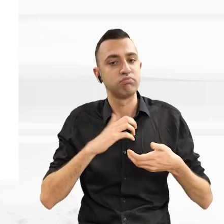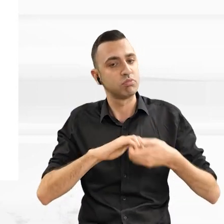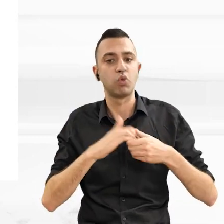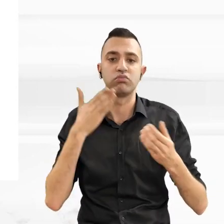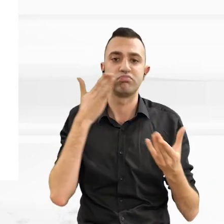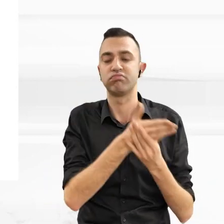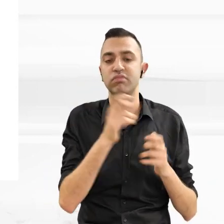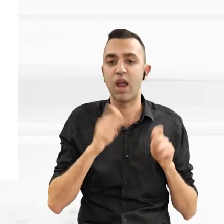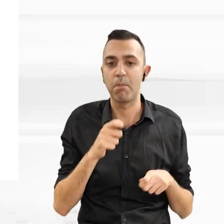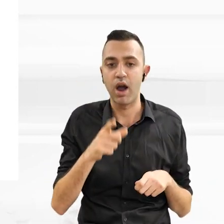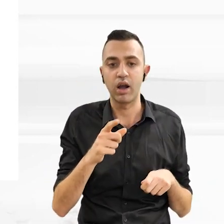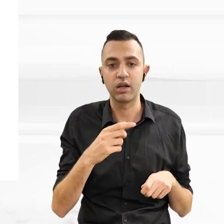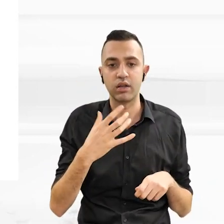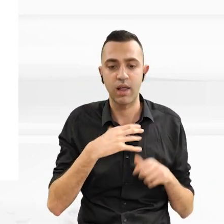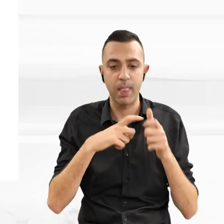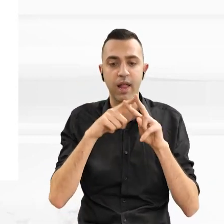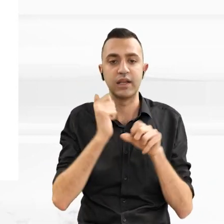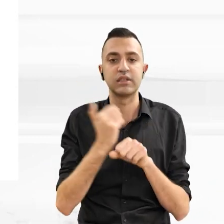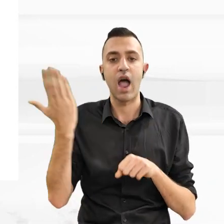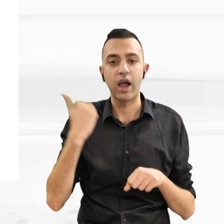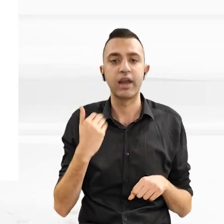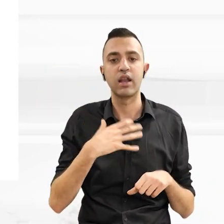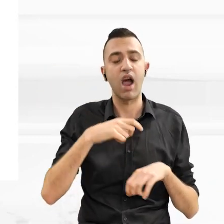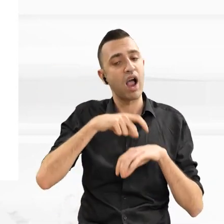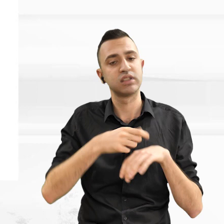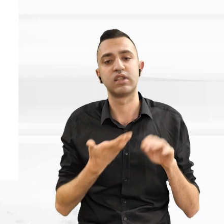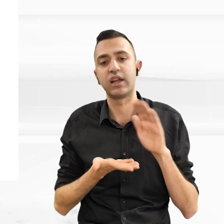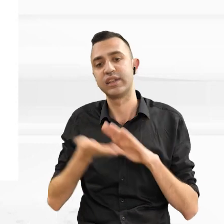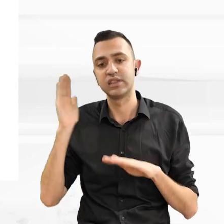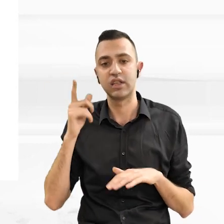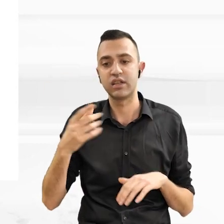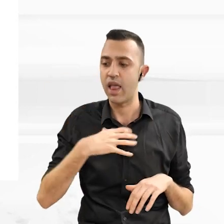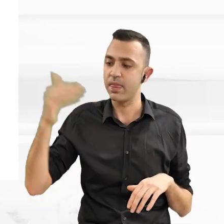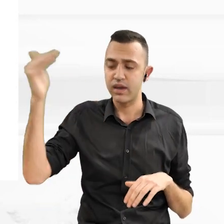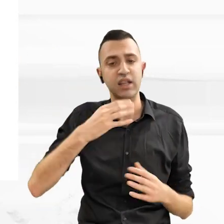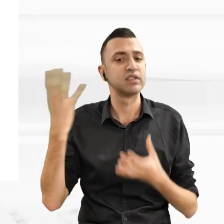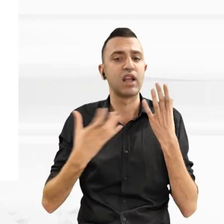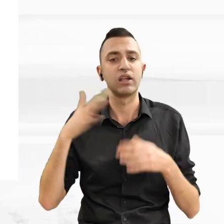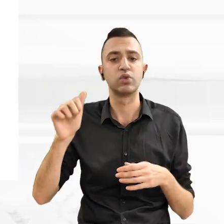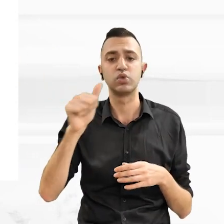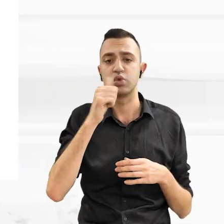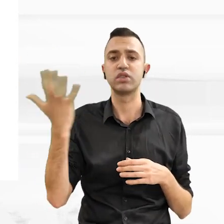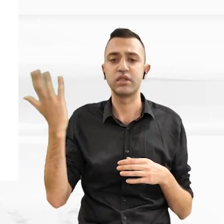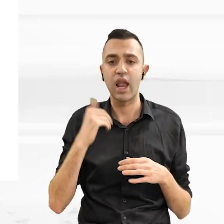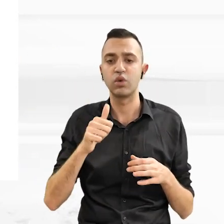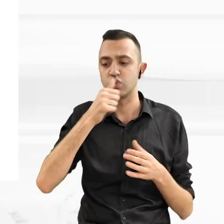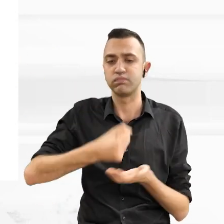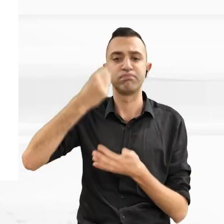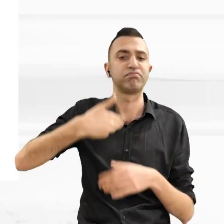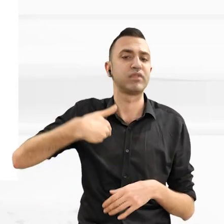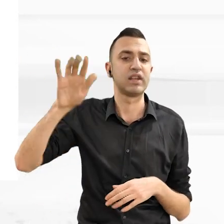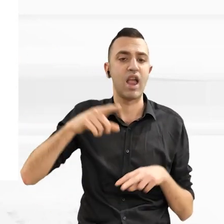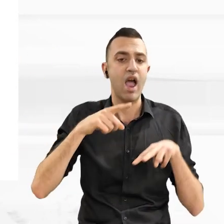Gider ver sağ gelen hasta gider Gurbet yansın Yıkılsın su gelip deste gider Bakın